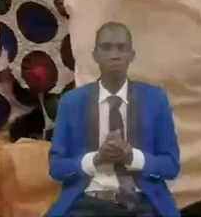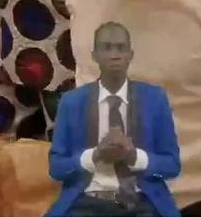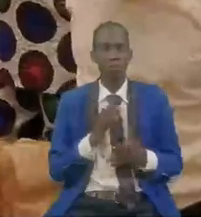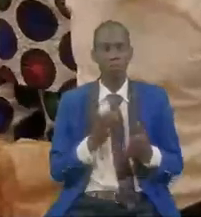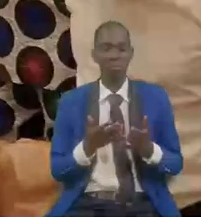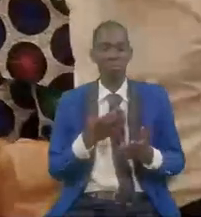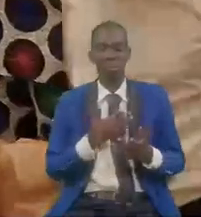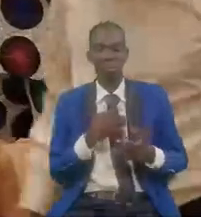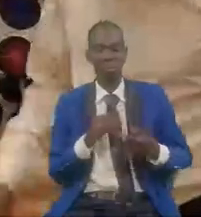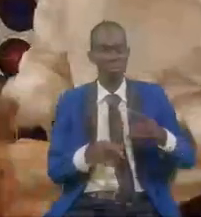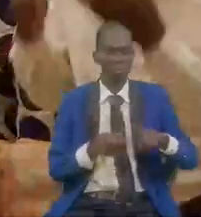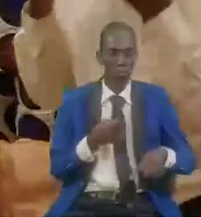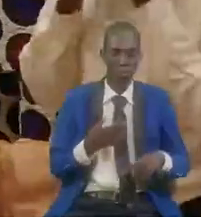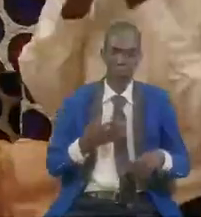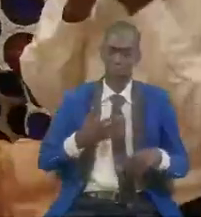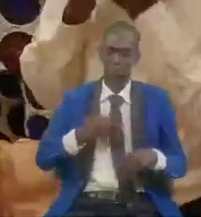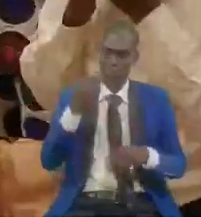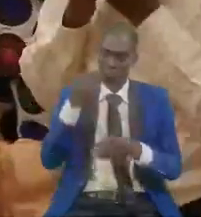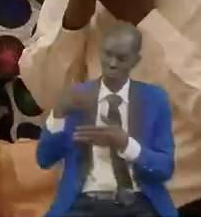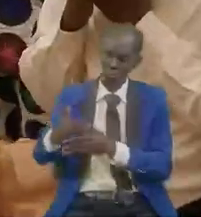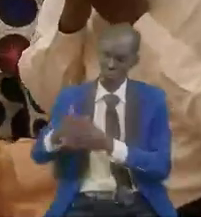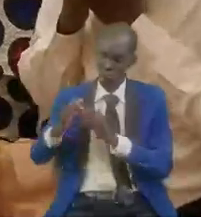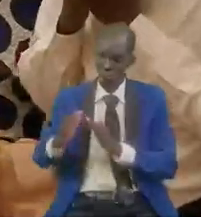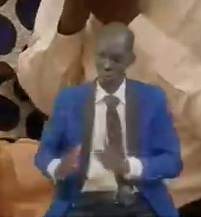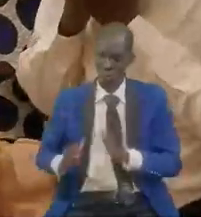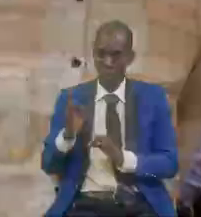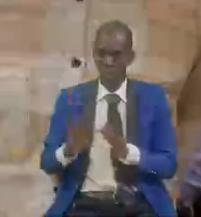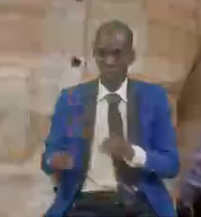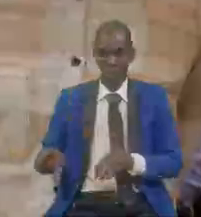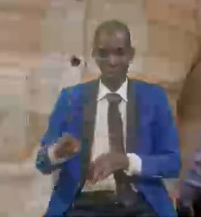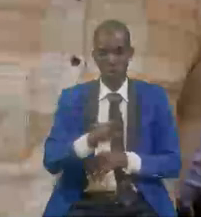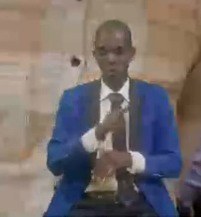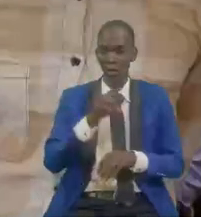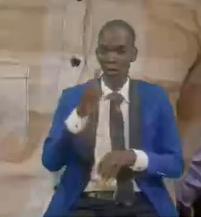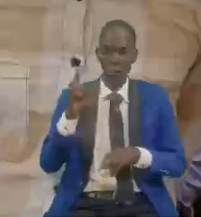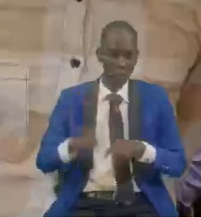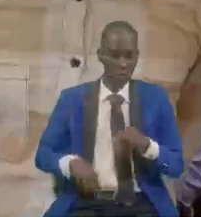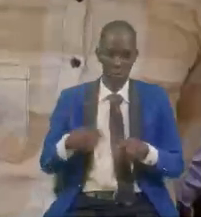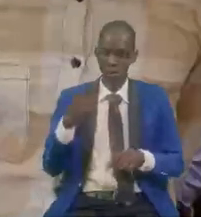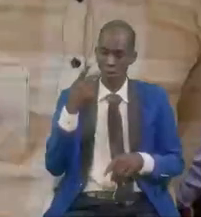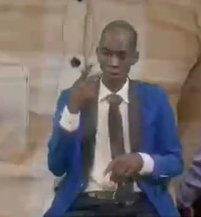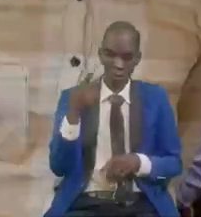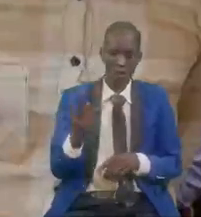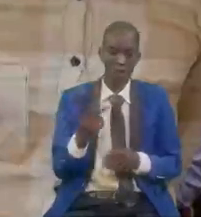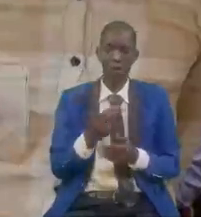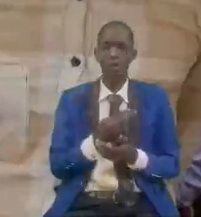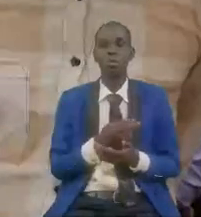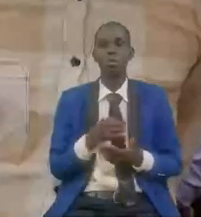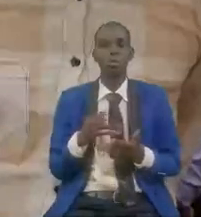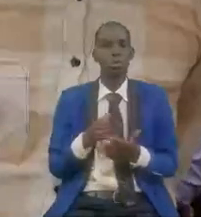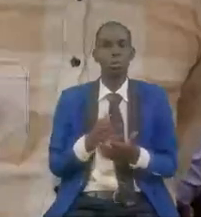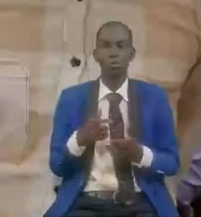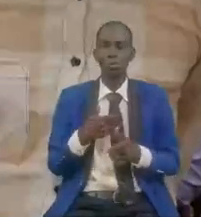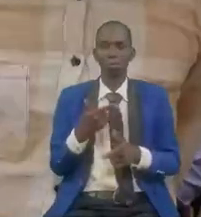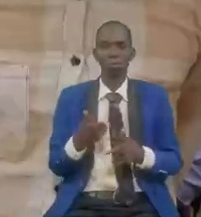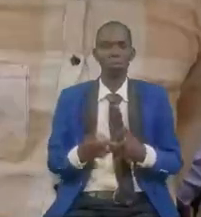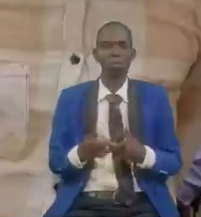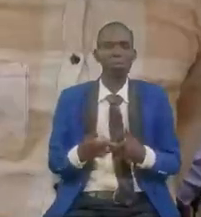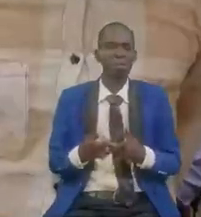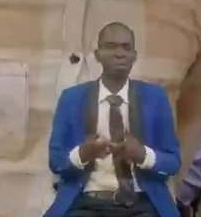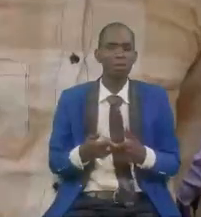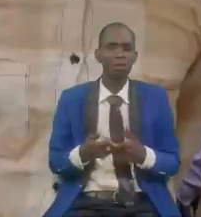que si mes amis, mes connaissances ne voient pas cela, je